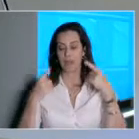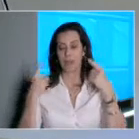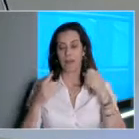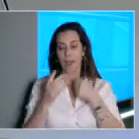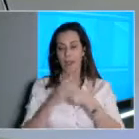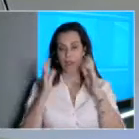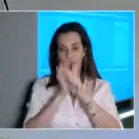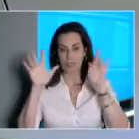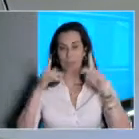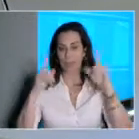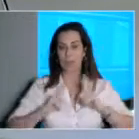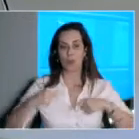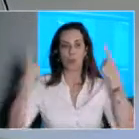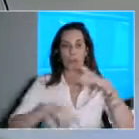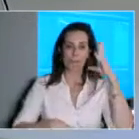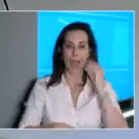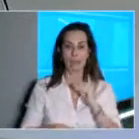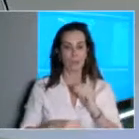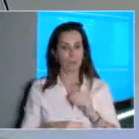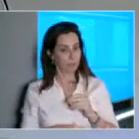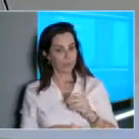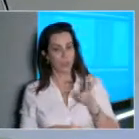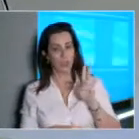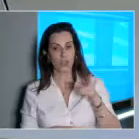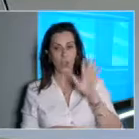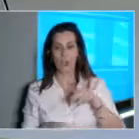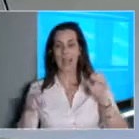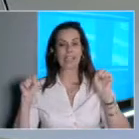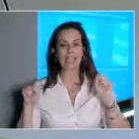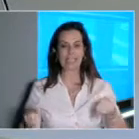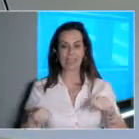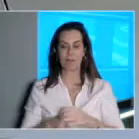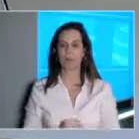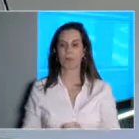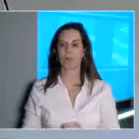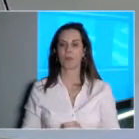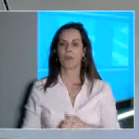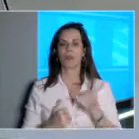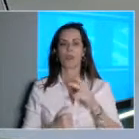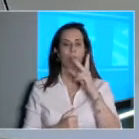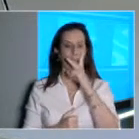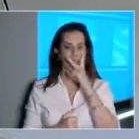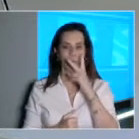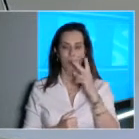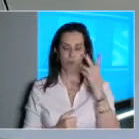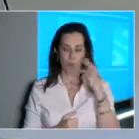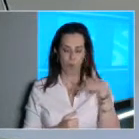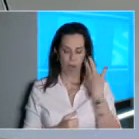ה-17 בספטמבר. אוקיי, זהו? לא, נעבור לנשיא המדינה, ראובן ריבלין, הוא נמצא בביקור מדיני ראשון